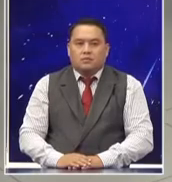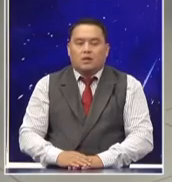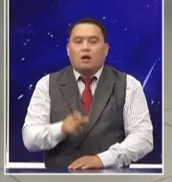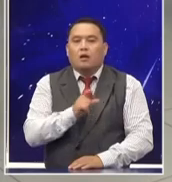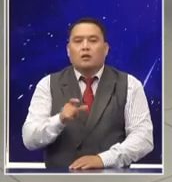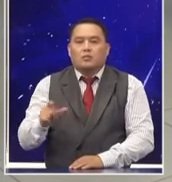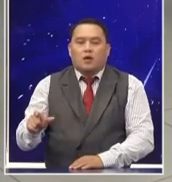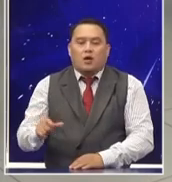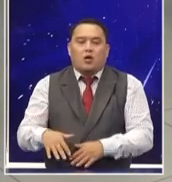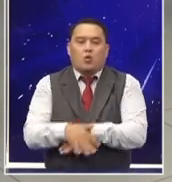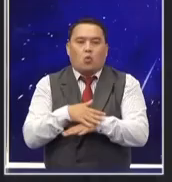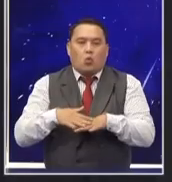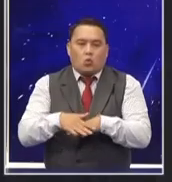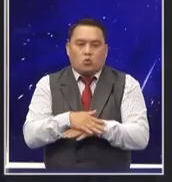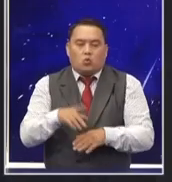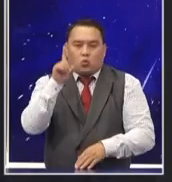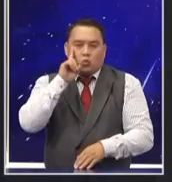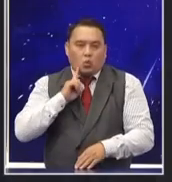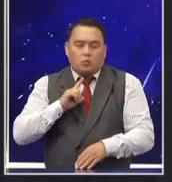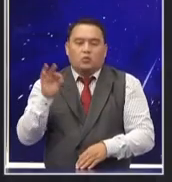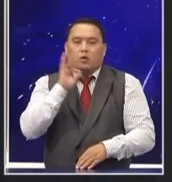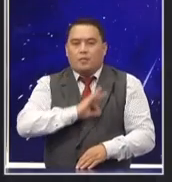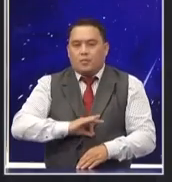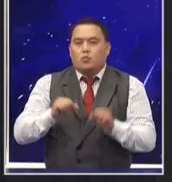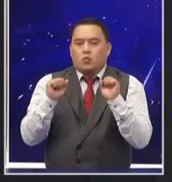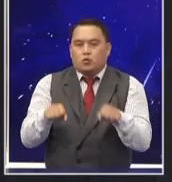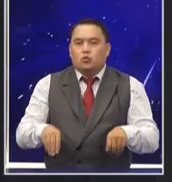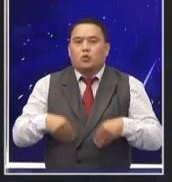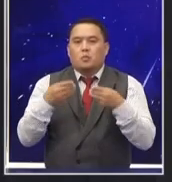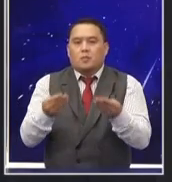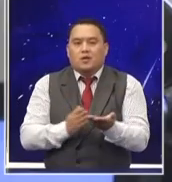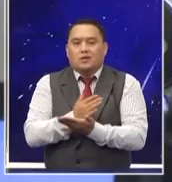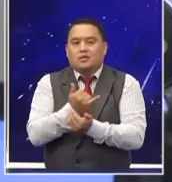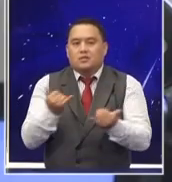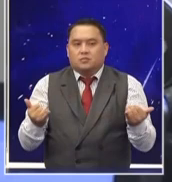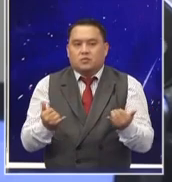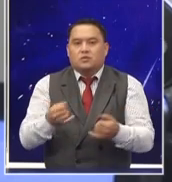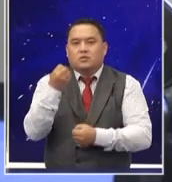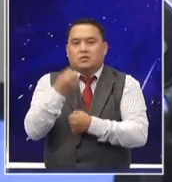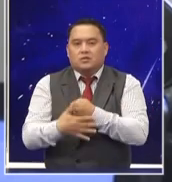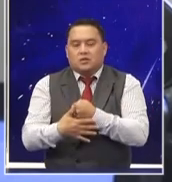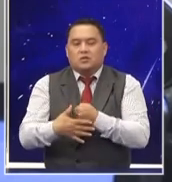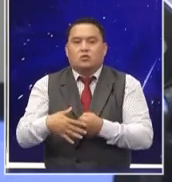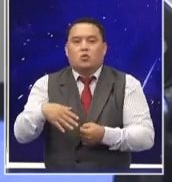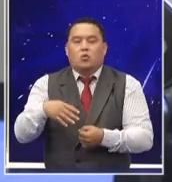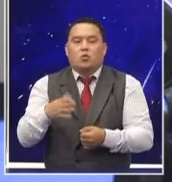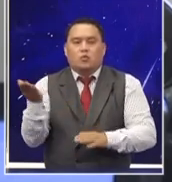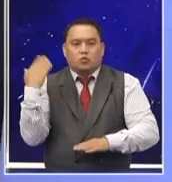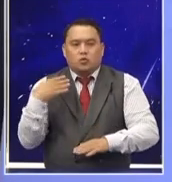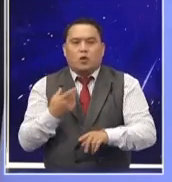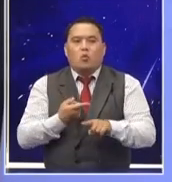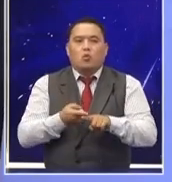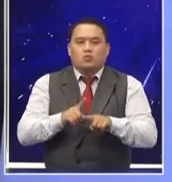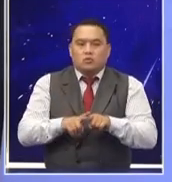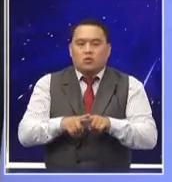Азаматтарға онлайн қызметті көрсетіліп, уақытты оңтайлы пайдалануға мүмкіндік беретін қызметкерлер мына кол орталықта отырады. Бұрындары мұндай